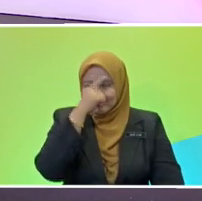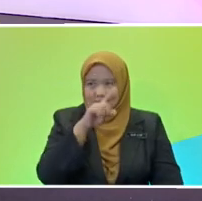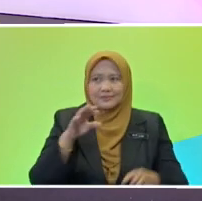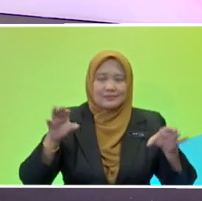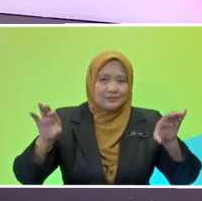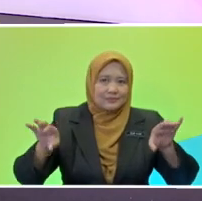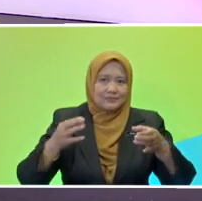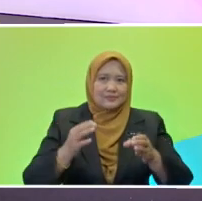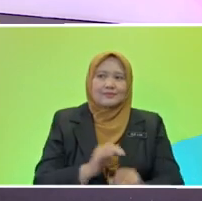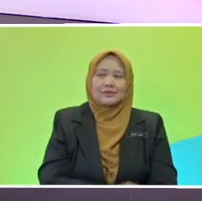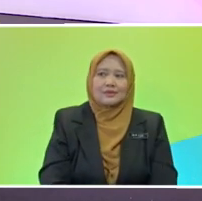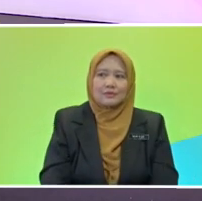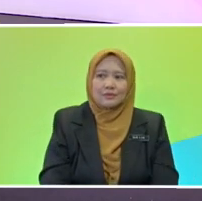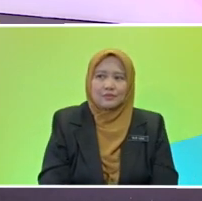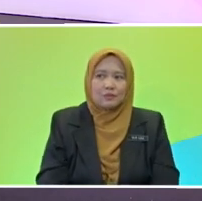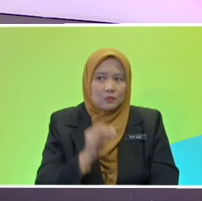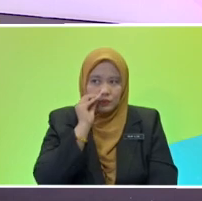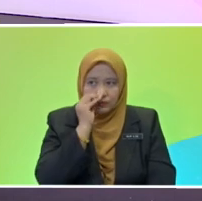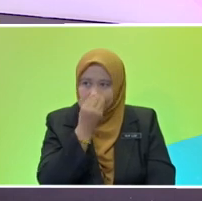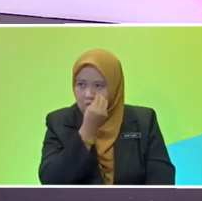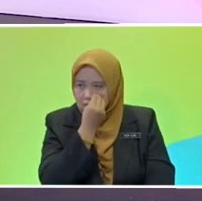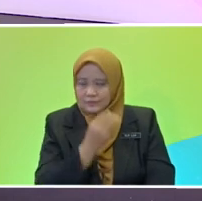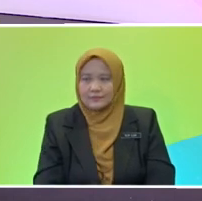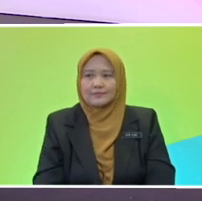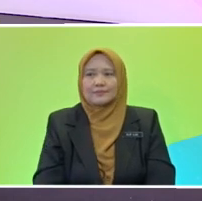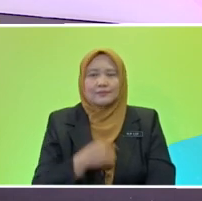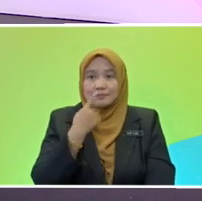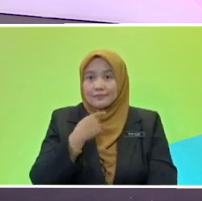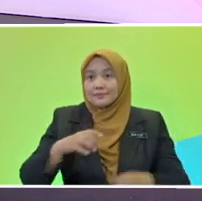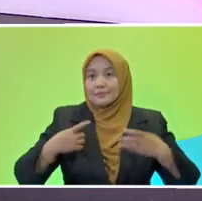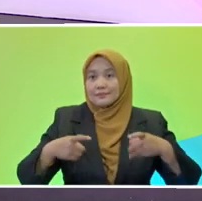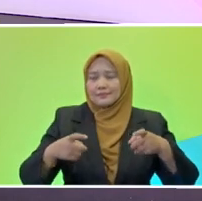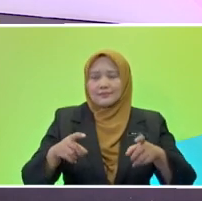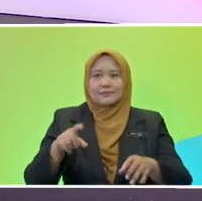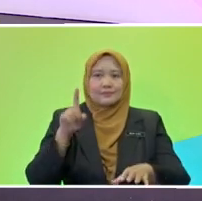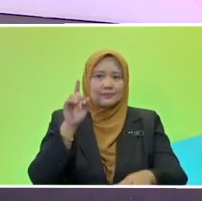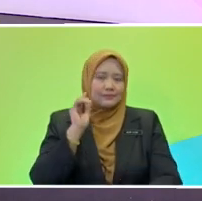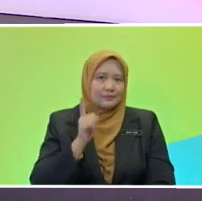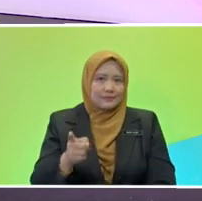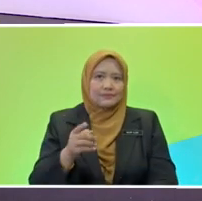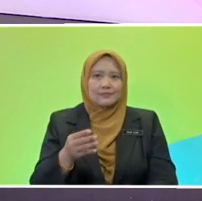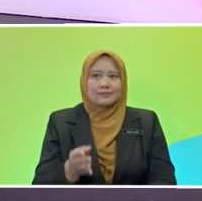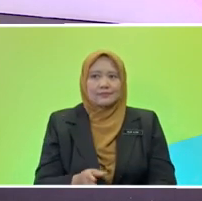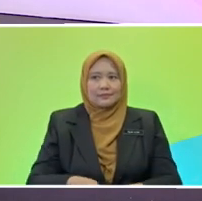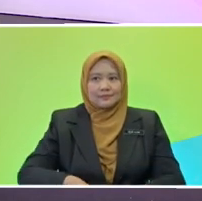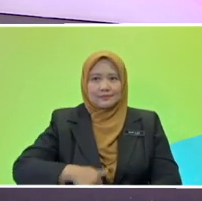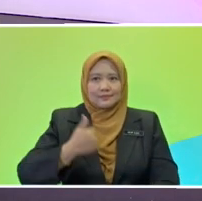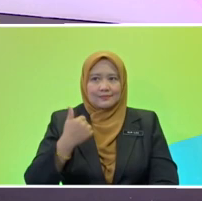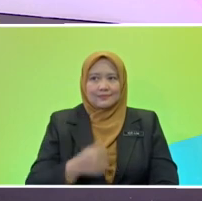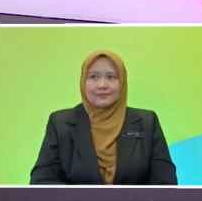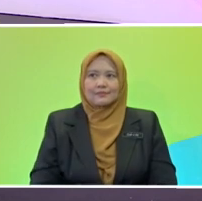Oke jadi kita bertanding eh Sapo cepat dia menang oke satu dua tiga sebab